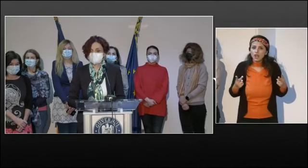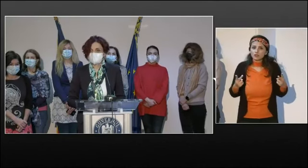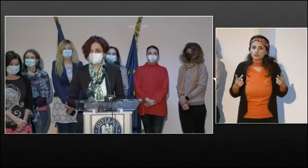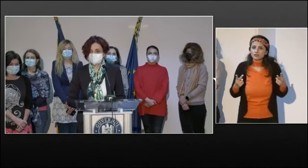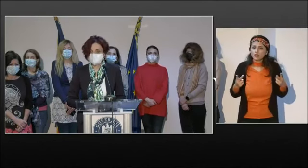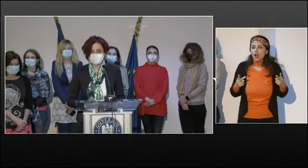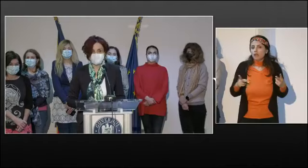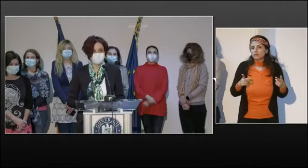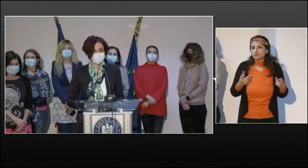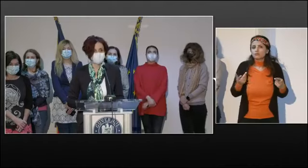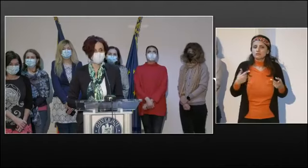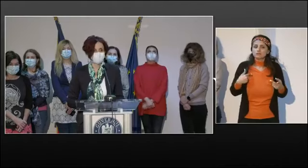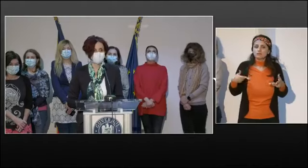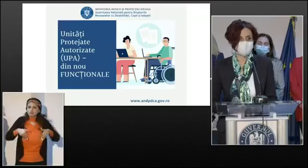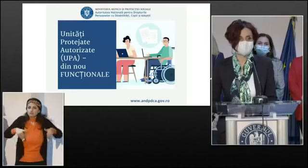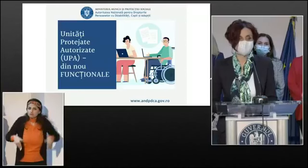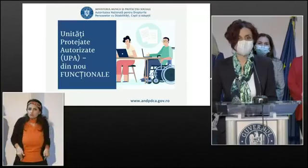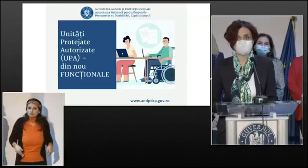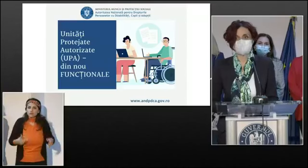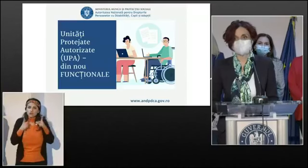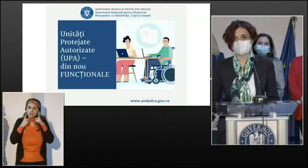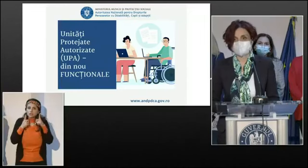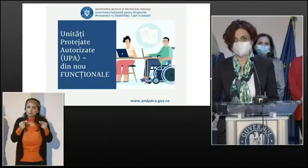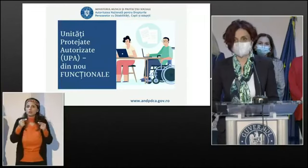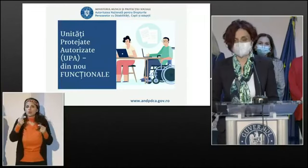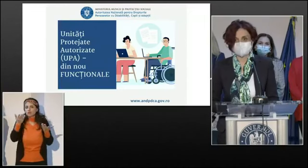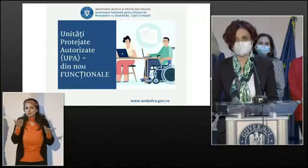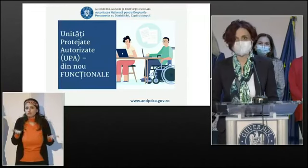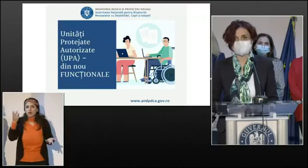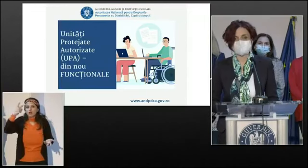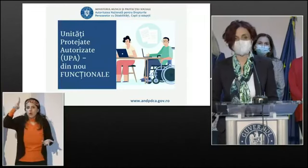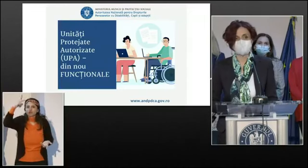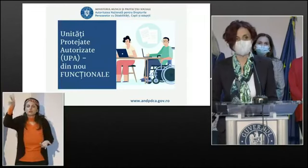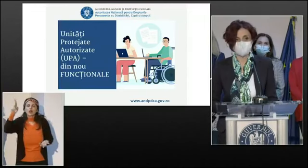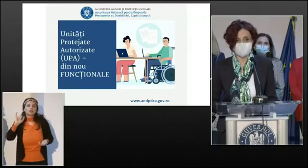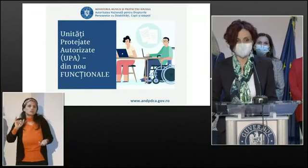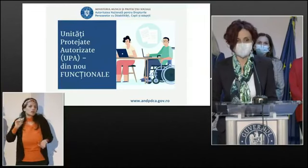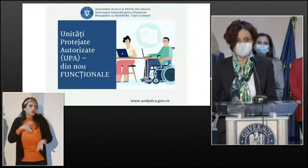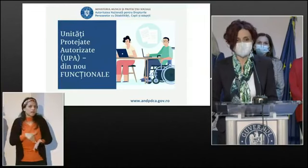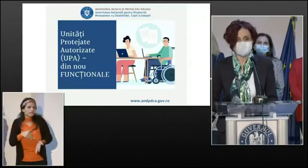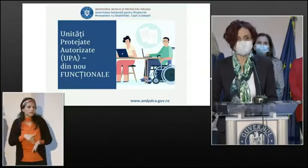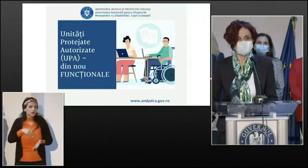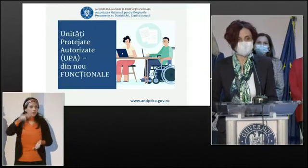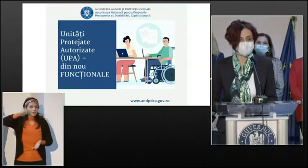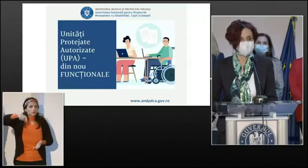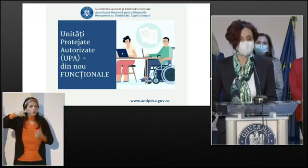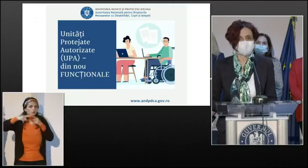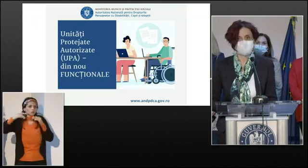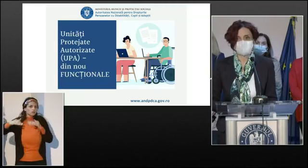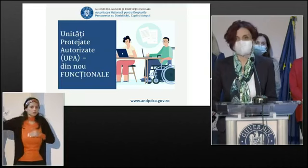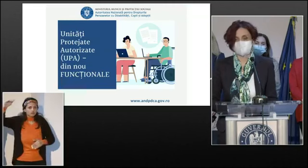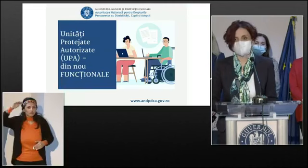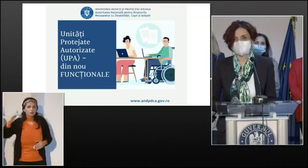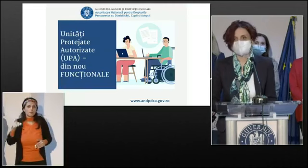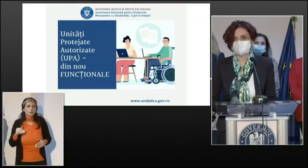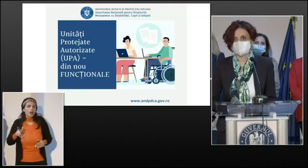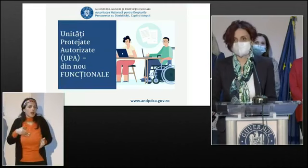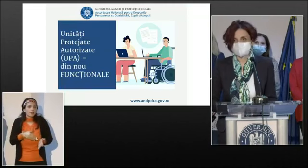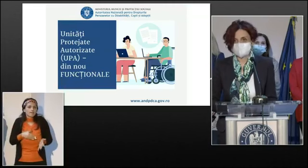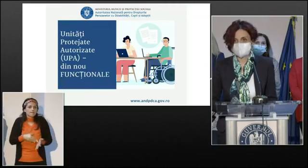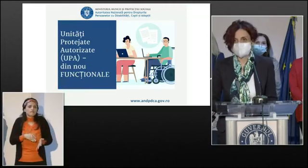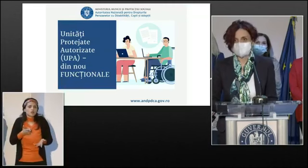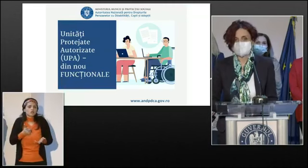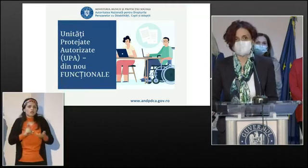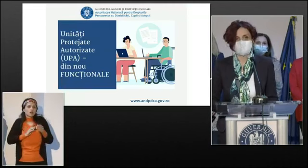să răspundem în continuare acesta e nevoie adultilor cu dizabilitati care au nevoie sa treaca prin aceasta perioada